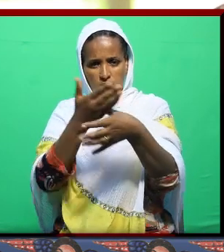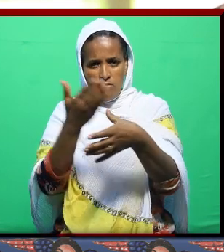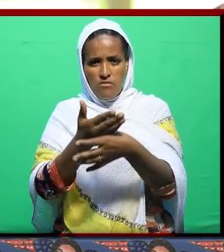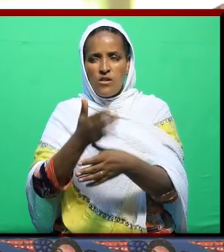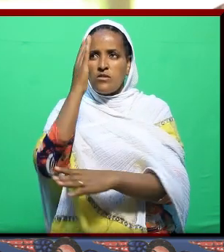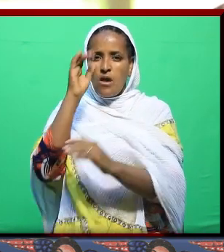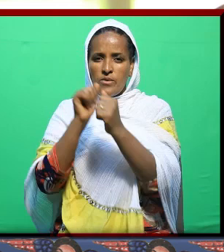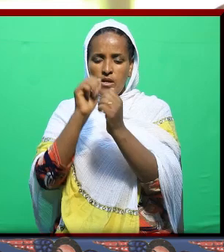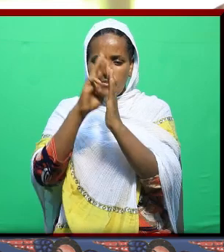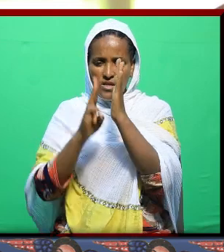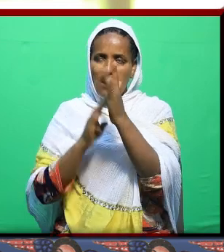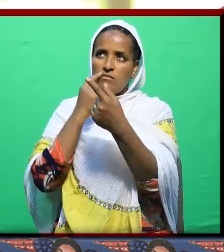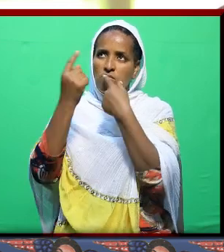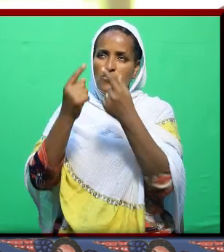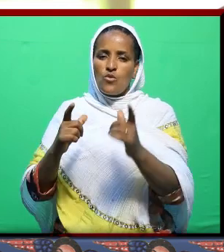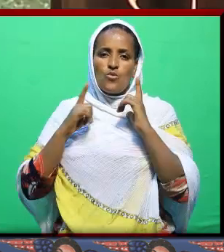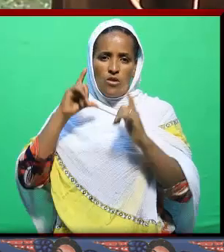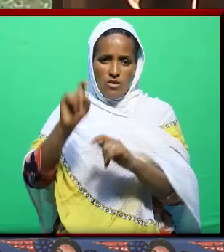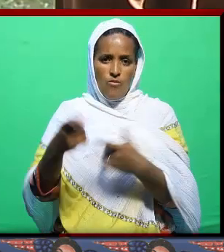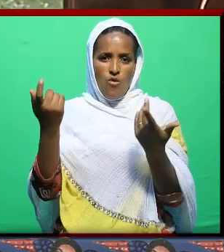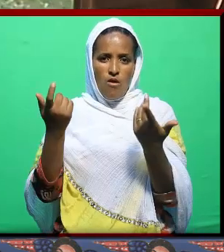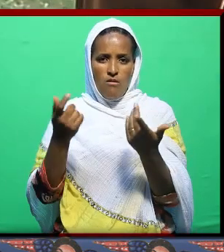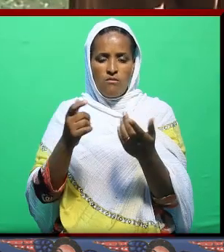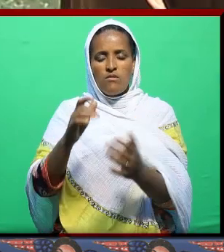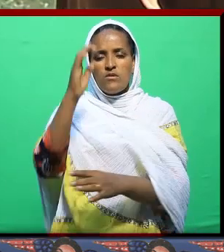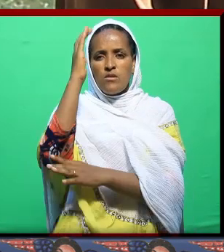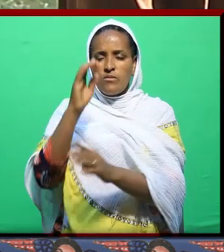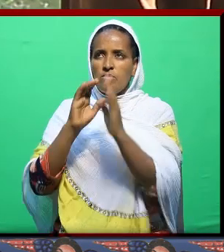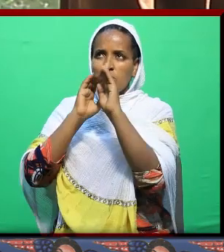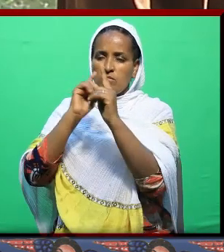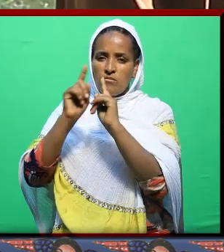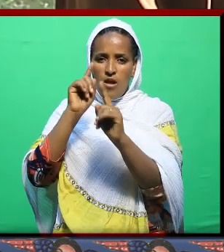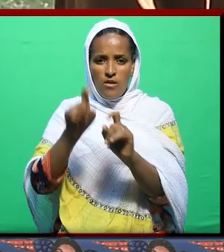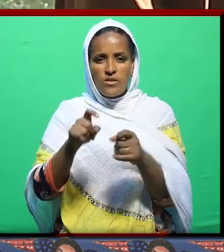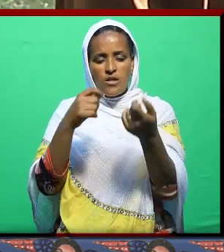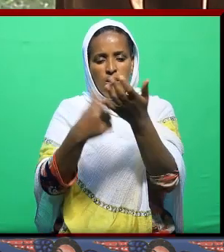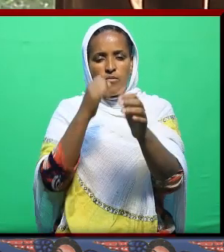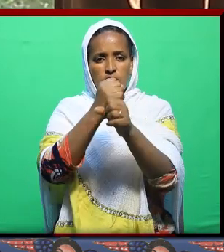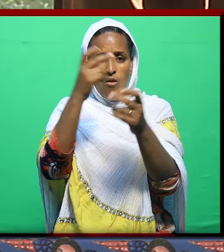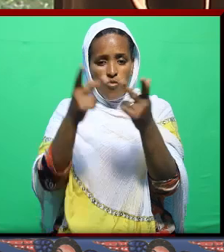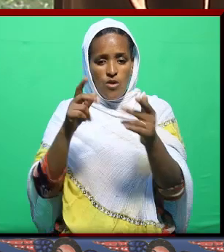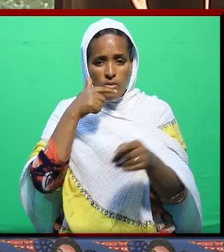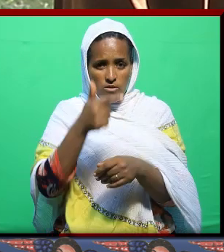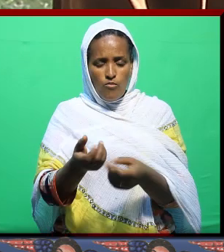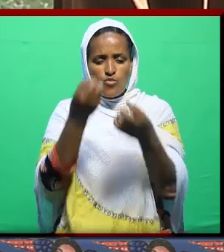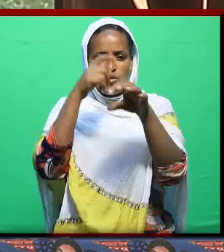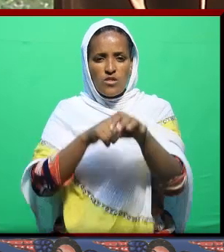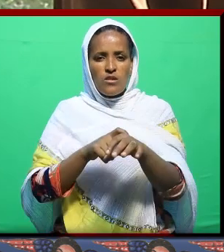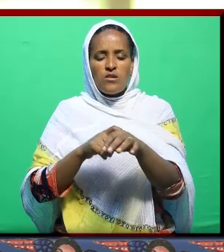በጽሞና ከእግዚአብሔር ጋር እየተነጋገረ ሊኖር ይገባዋል። አንደበቱን ለመካል ብቻ ነው መዋል መቻል ያለበት። እንግዲህ በስራ ቦታም ከተባለ